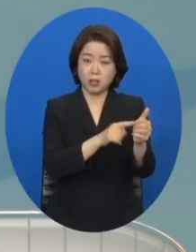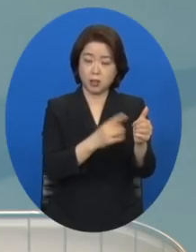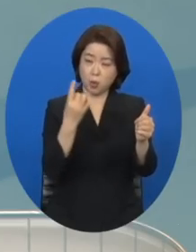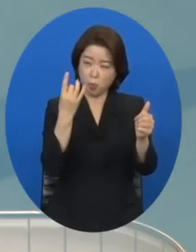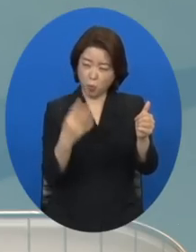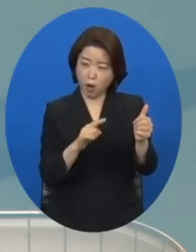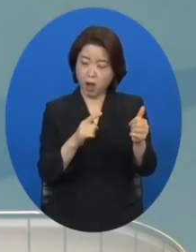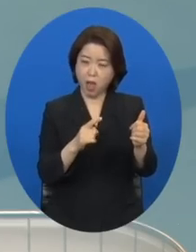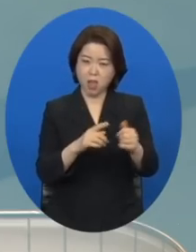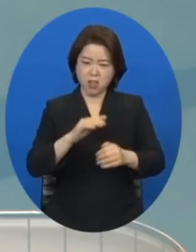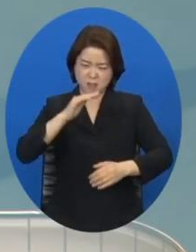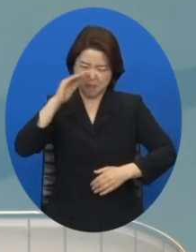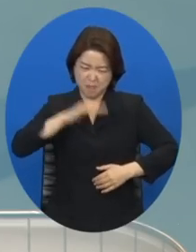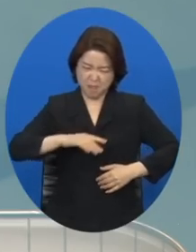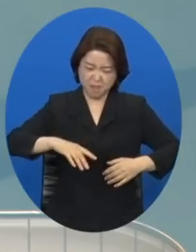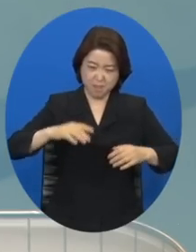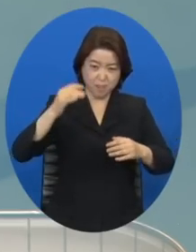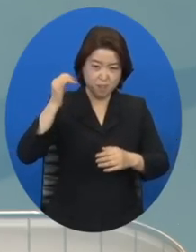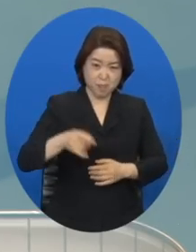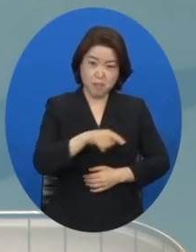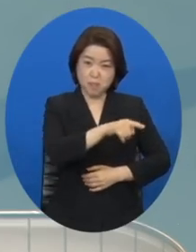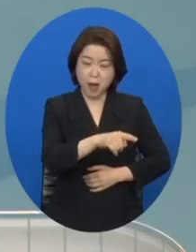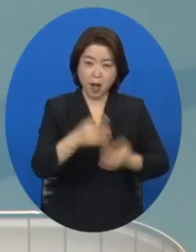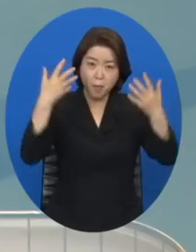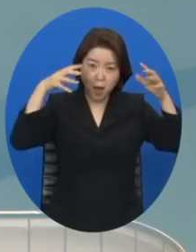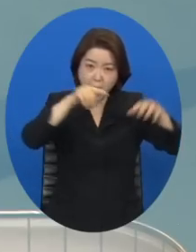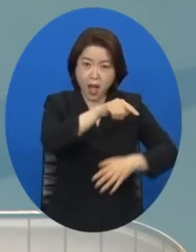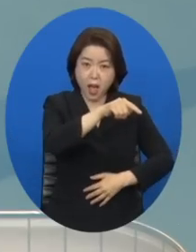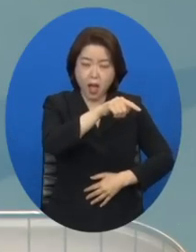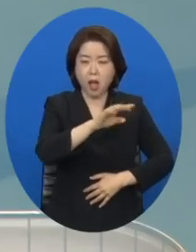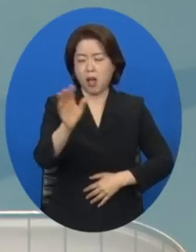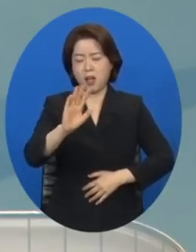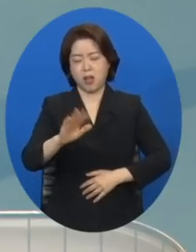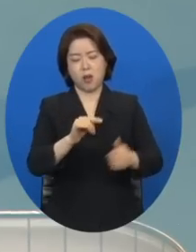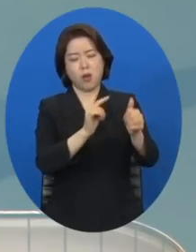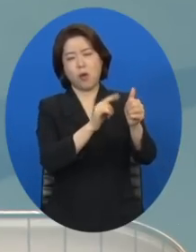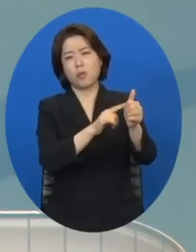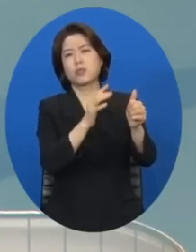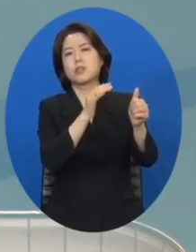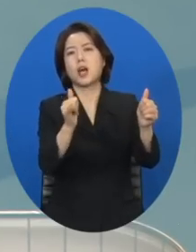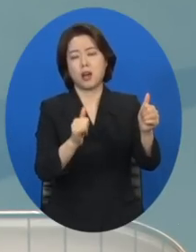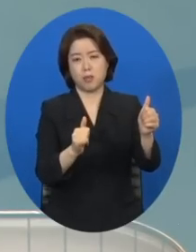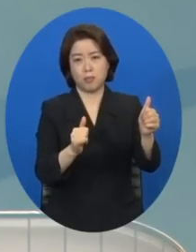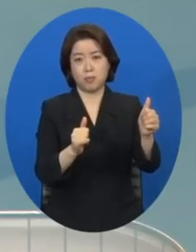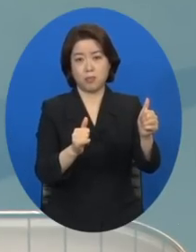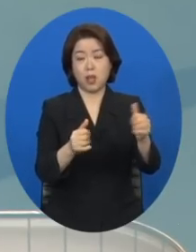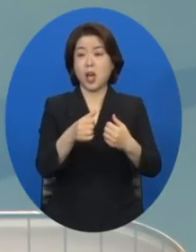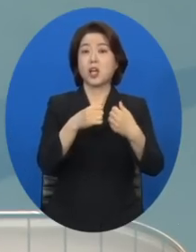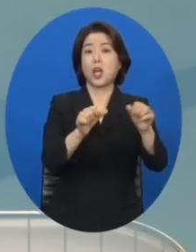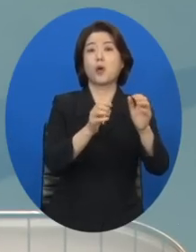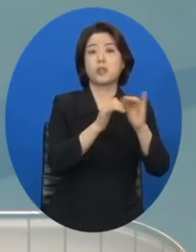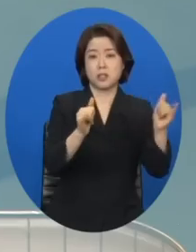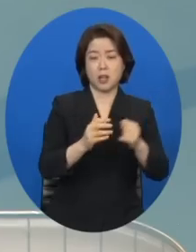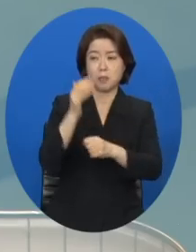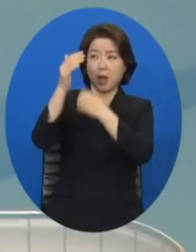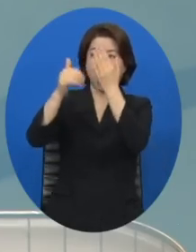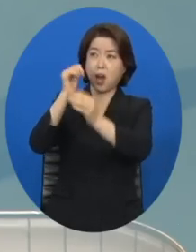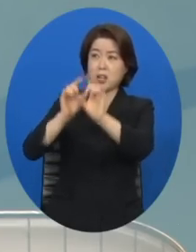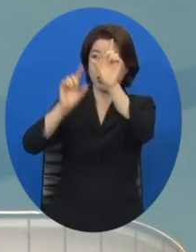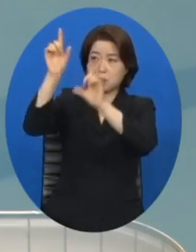괴물이라서 그랬을까요 여러분 보십시오 사람입니다 사람인데 깨어진 사람이에요 하나님의 형상이